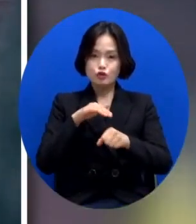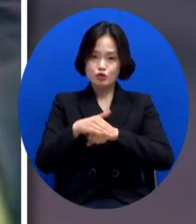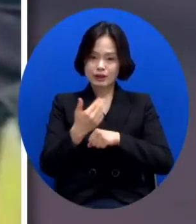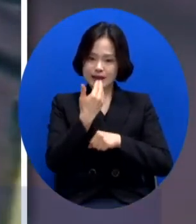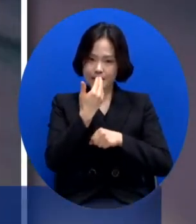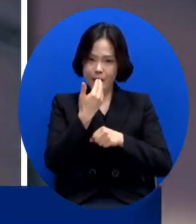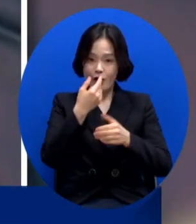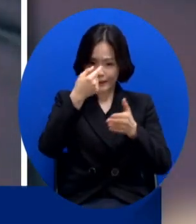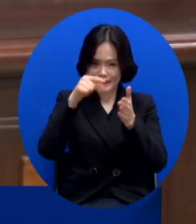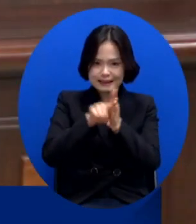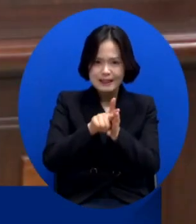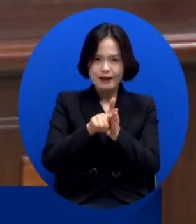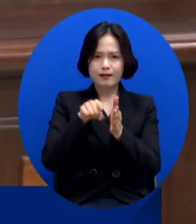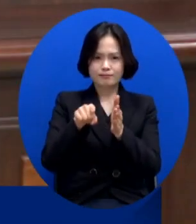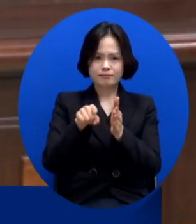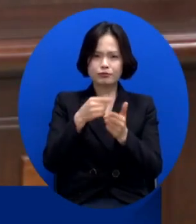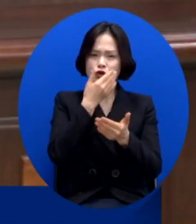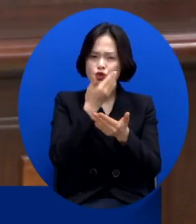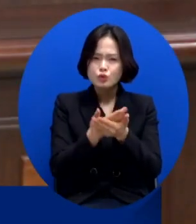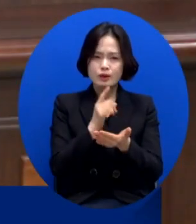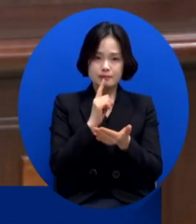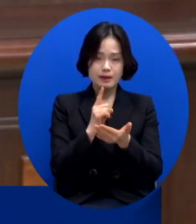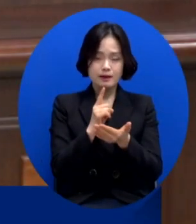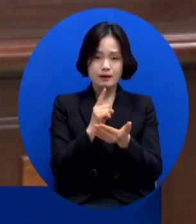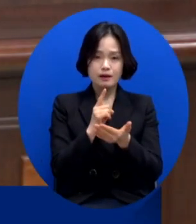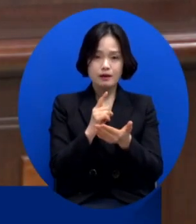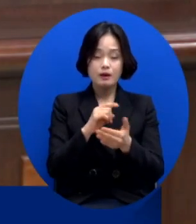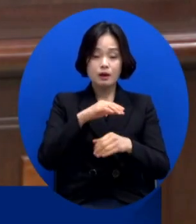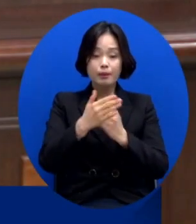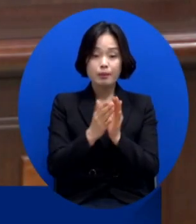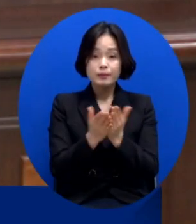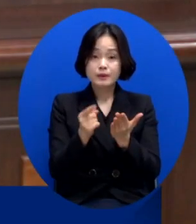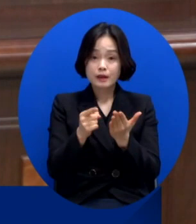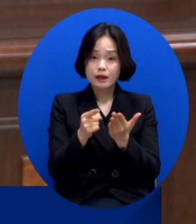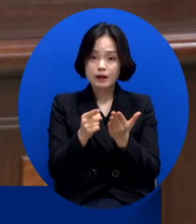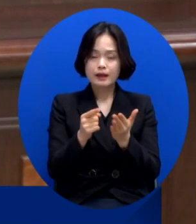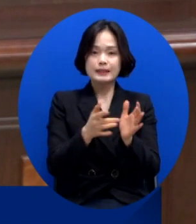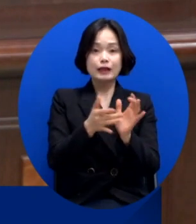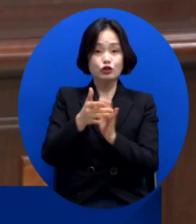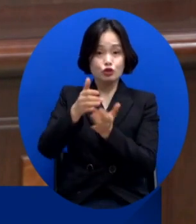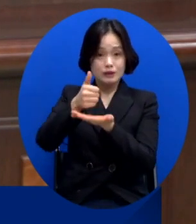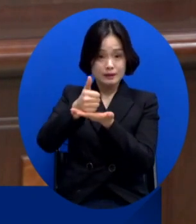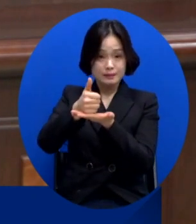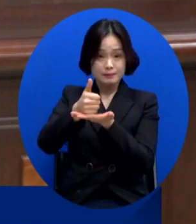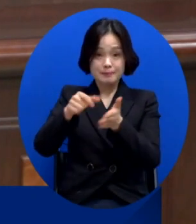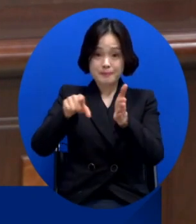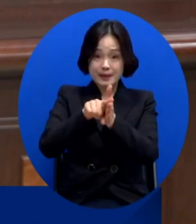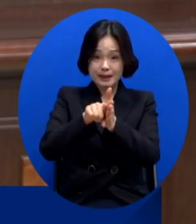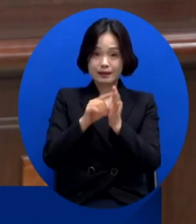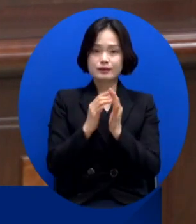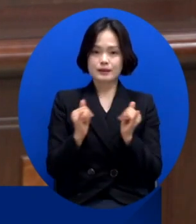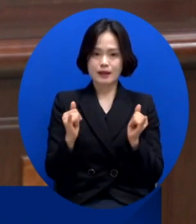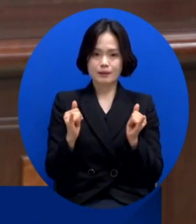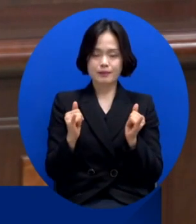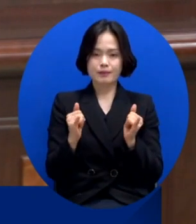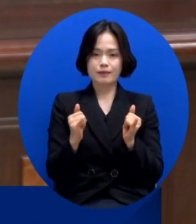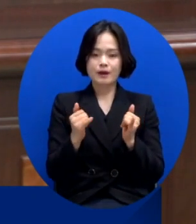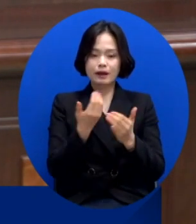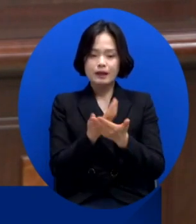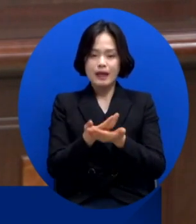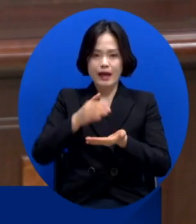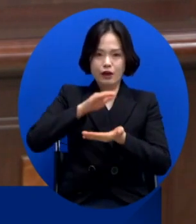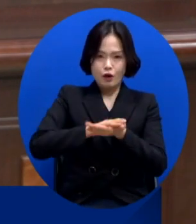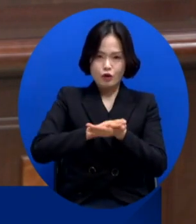보험은 바로 예수다 그 예수 믿는 사람은 개혁주의 생명 신학 실천 7대